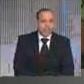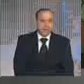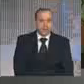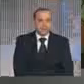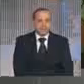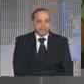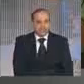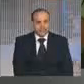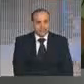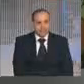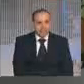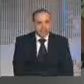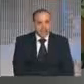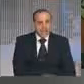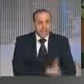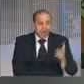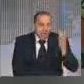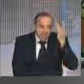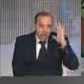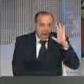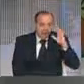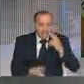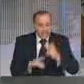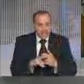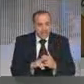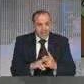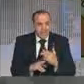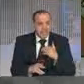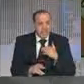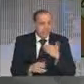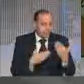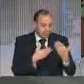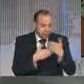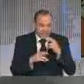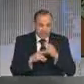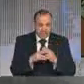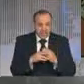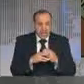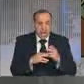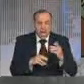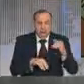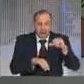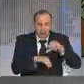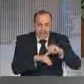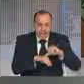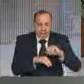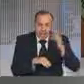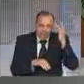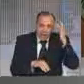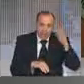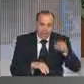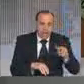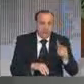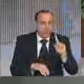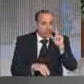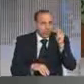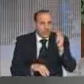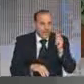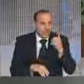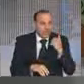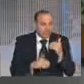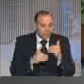معها الترويج للمخزون الثقافي لصفاقس حنا داخلين على صفاقس عاصمه ثقافيه 2016 لترويج